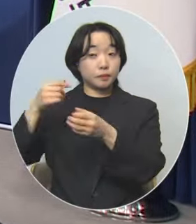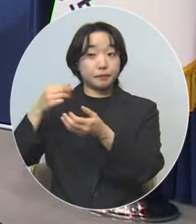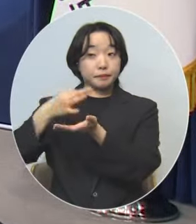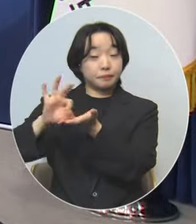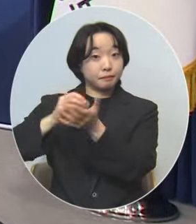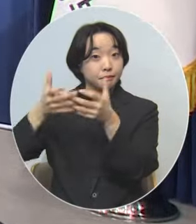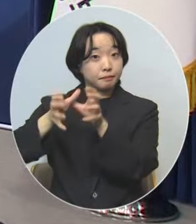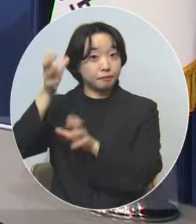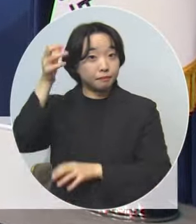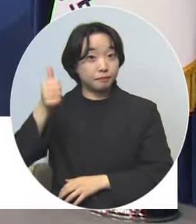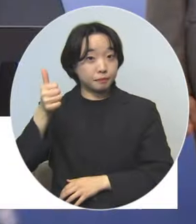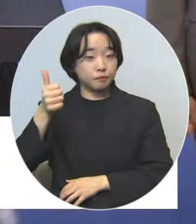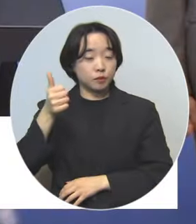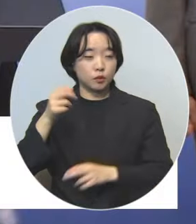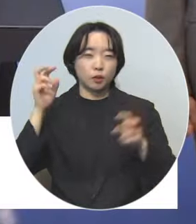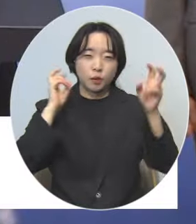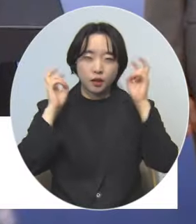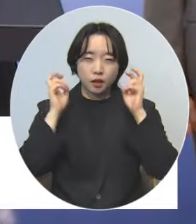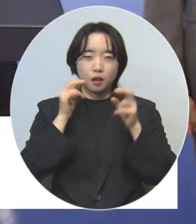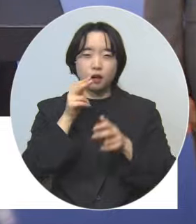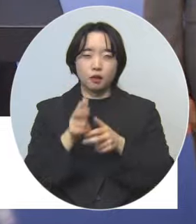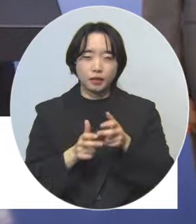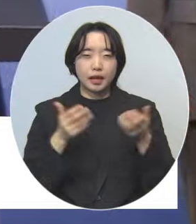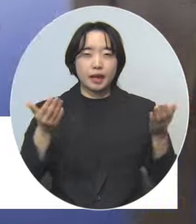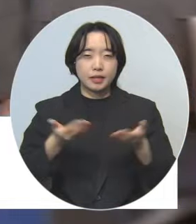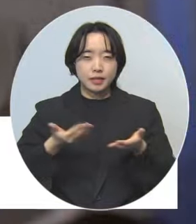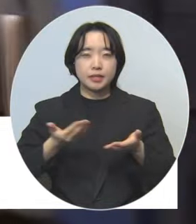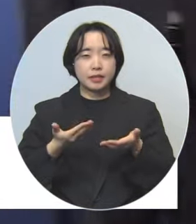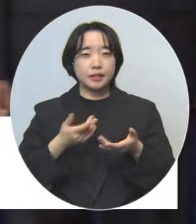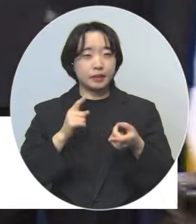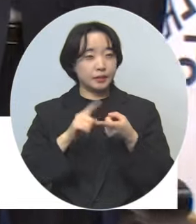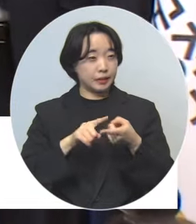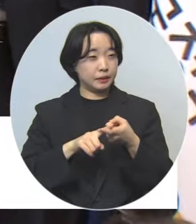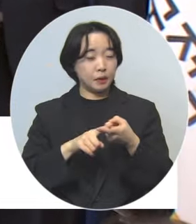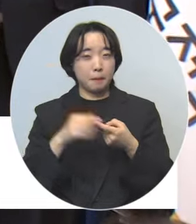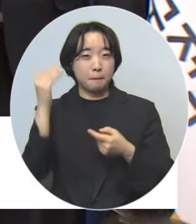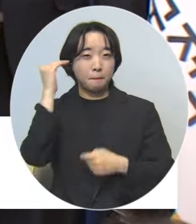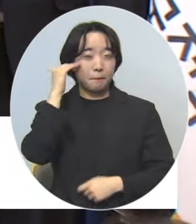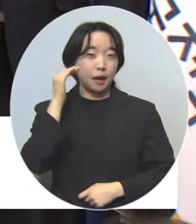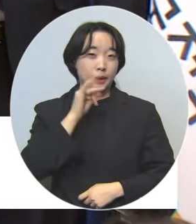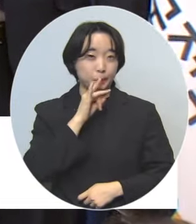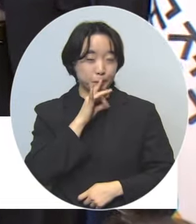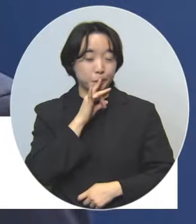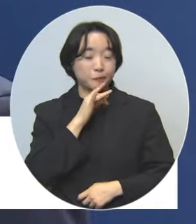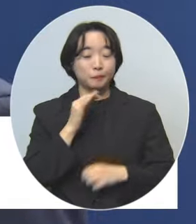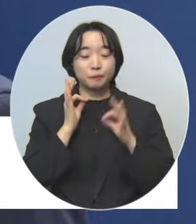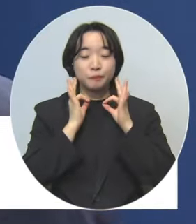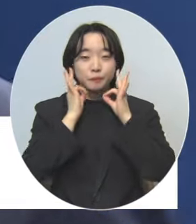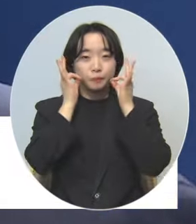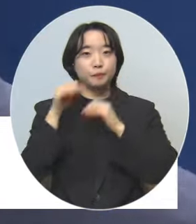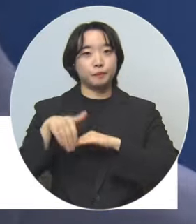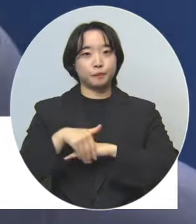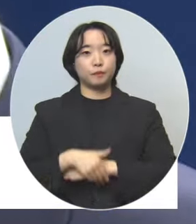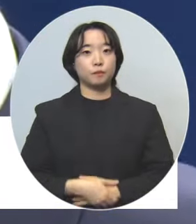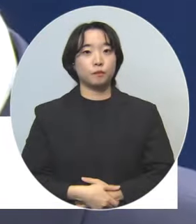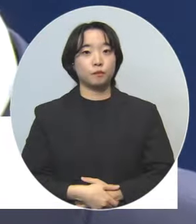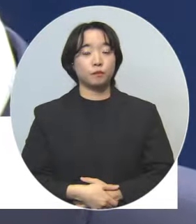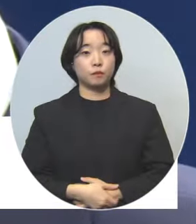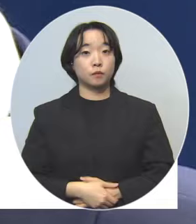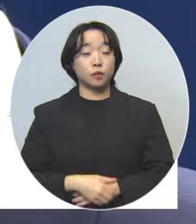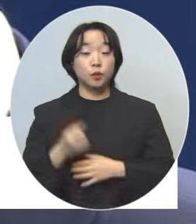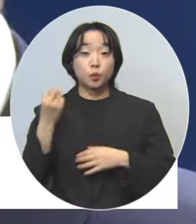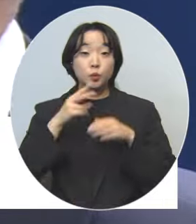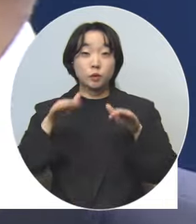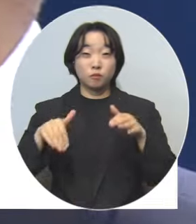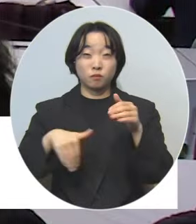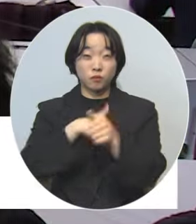우리 경제와 기업의 경영 활동 국민의 일상생활에 영향을 미치지 않도록 최선을 다하겠다고 강조했습니다 또한 우리 상황에 대한 우려를